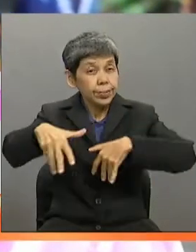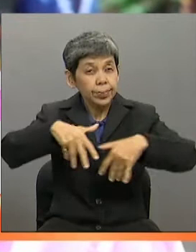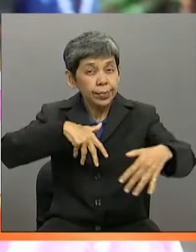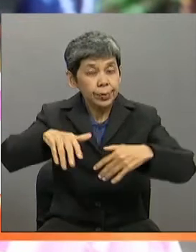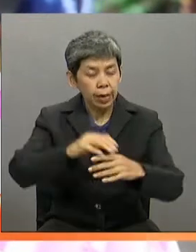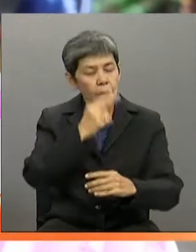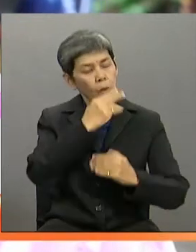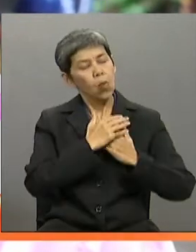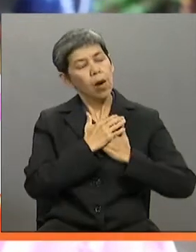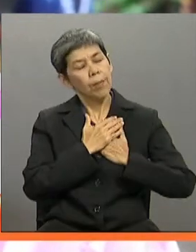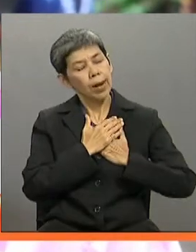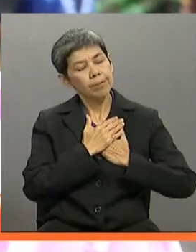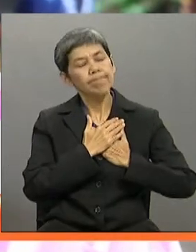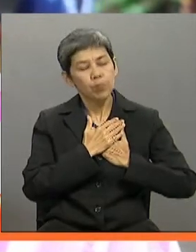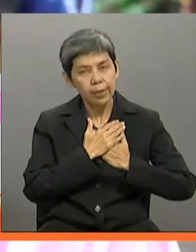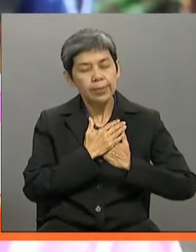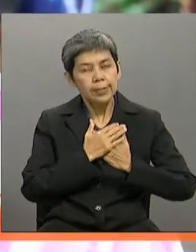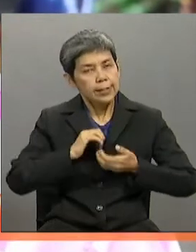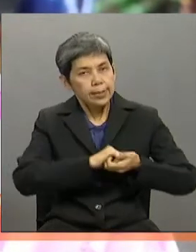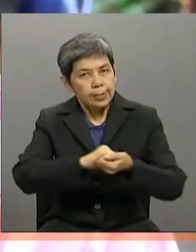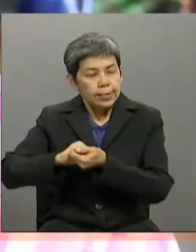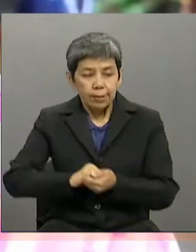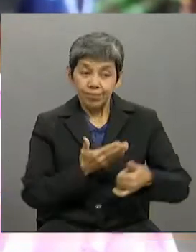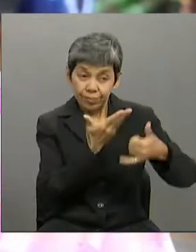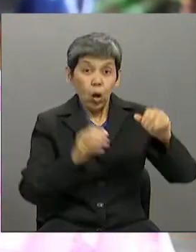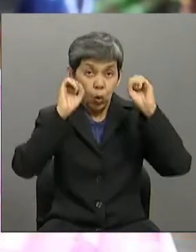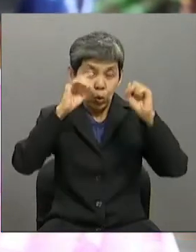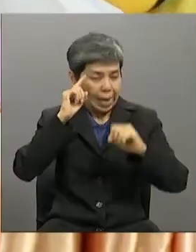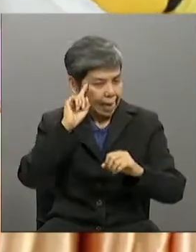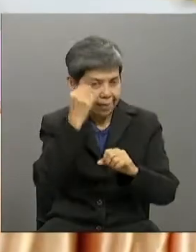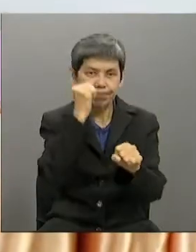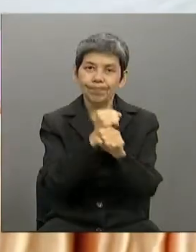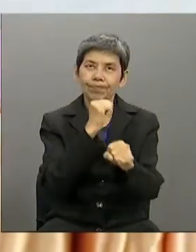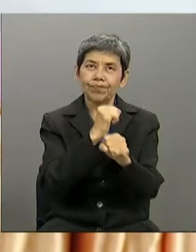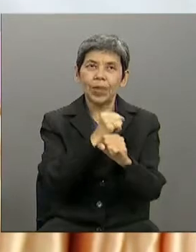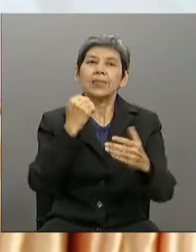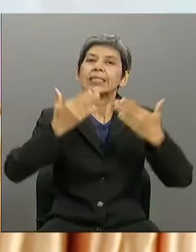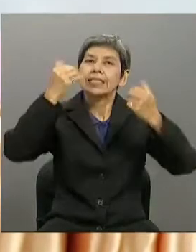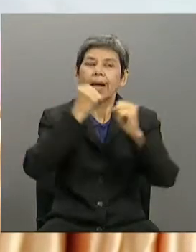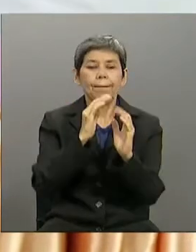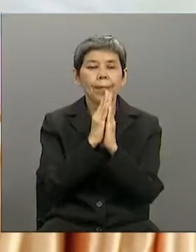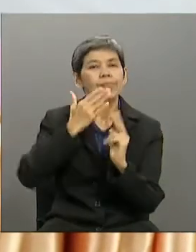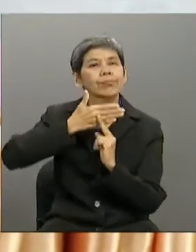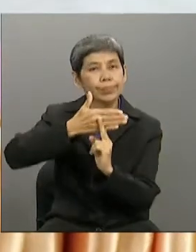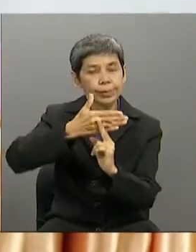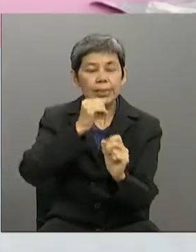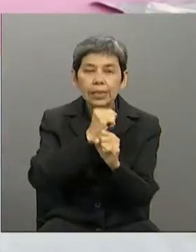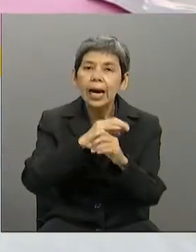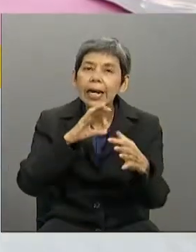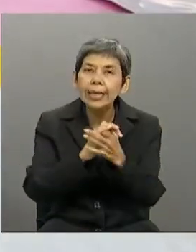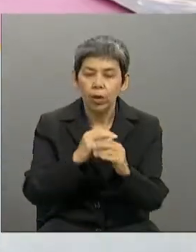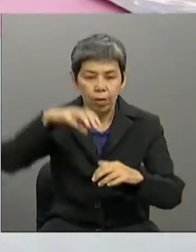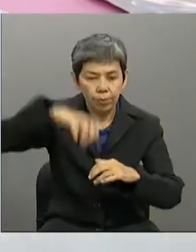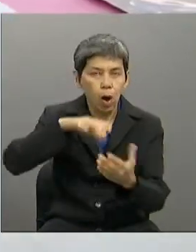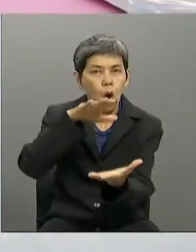กิดความรักความศรัทธานะครับการที่ท่านริเริ่มในการทำกิจกรรมผ้าป่านี้ขึ้นมาเนี่ยเพื่อสร้างอาคารอนุบาล